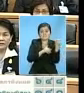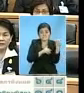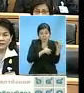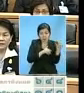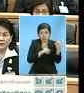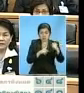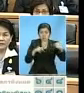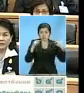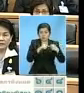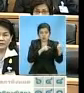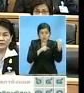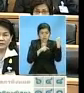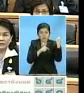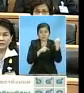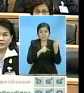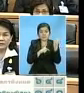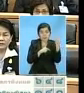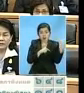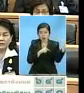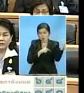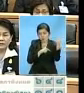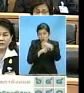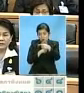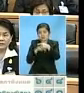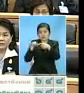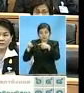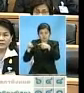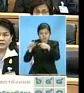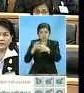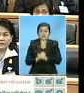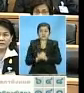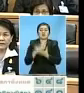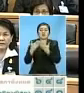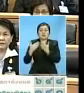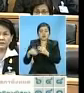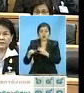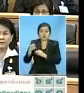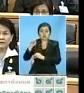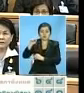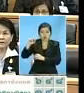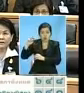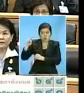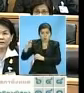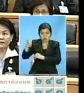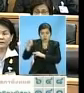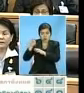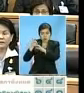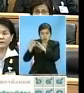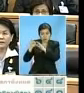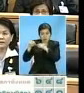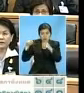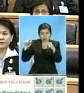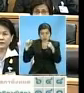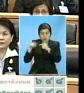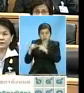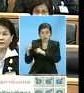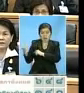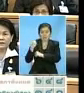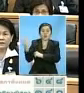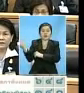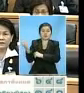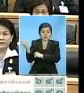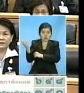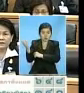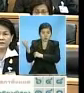ำนาจมากผมขอเสนอ2เท่าครับและวุฒิสมาชิกที่มาจากการสรรหามีจำนวน1เท่าเช่นมี